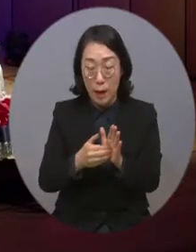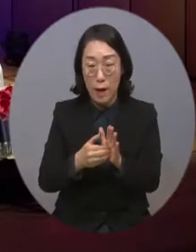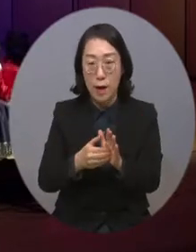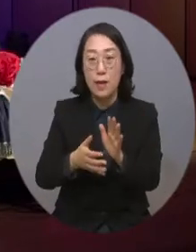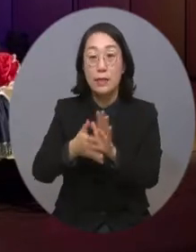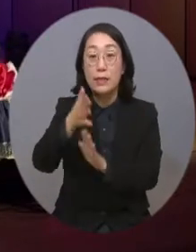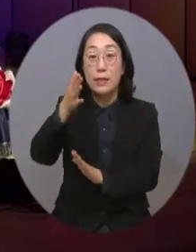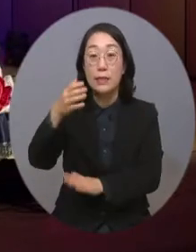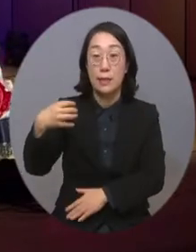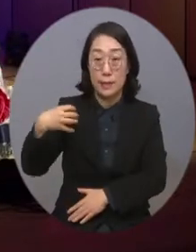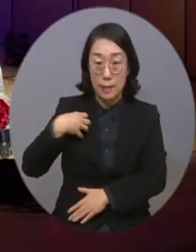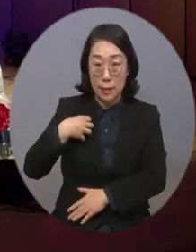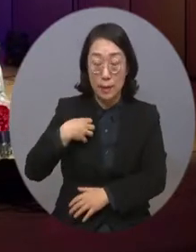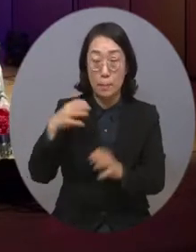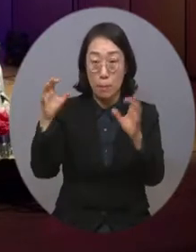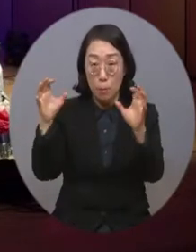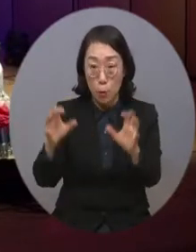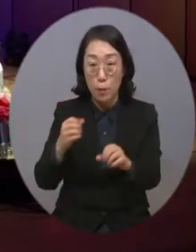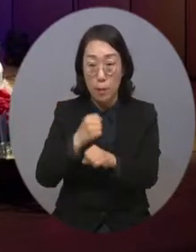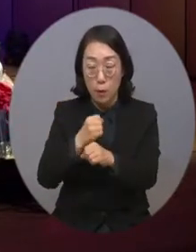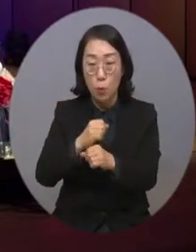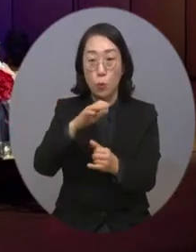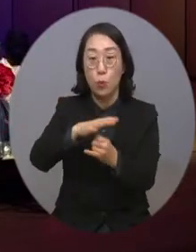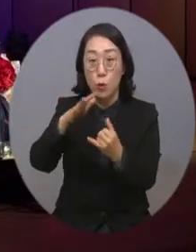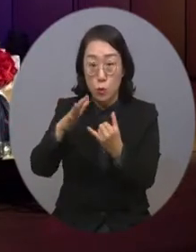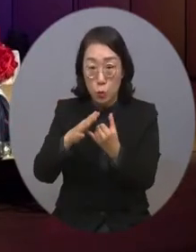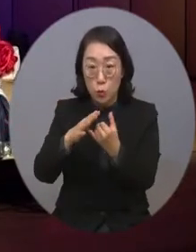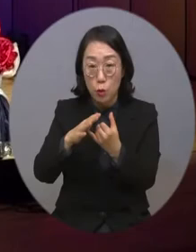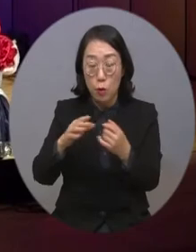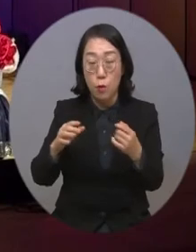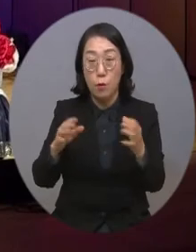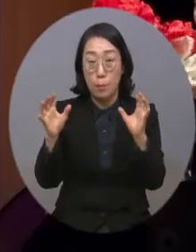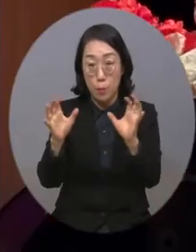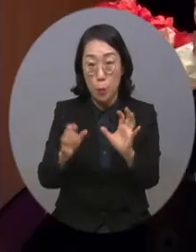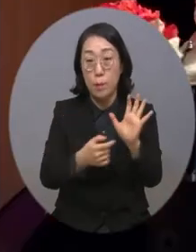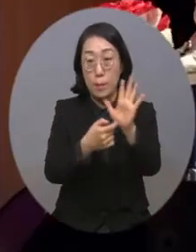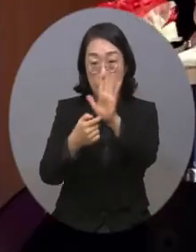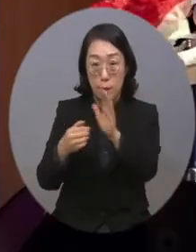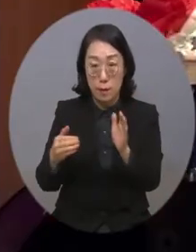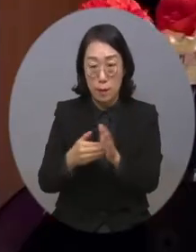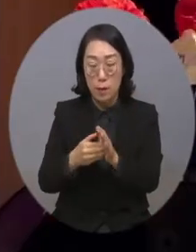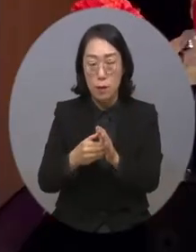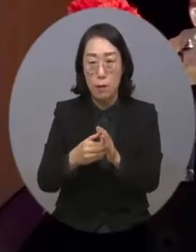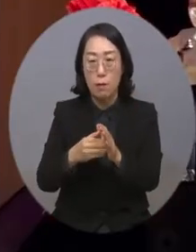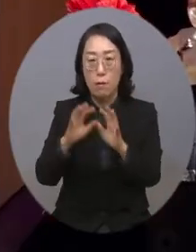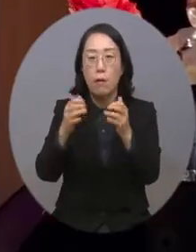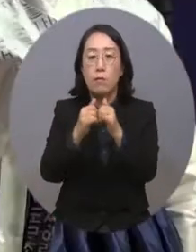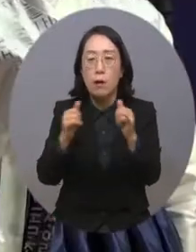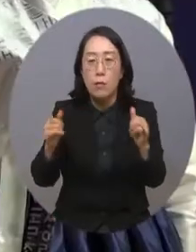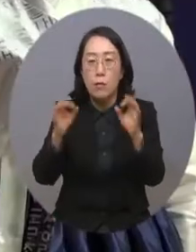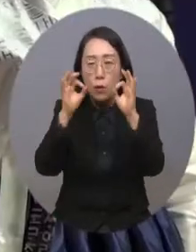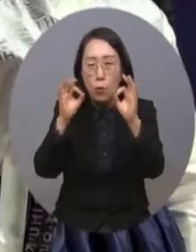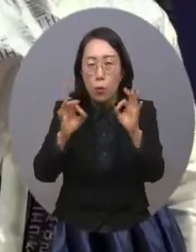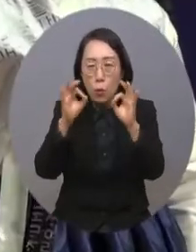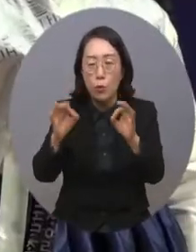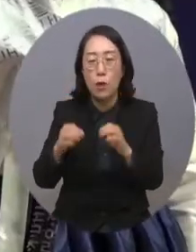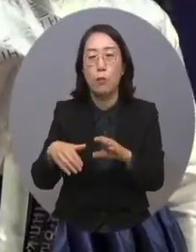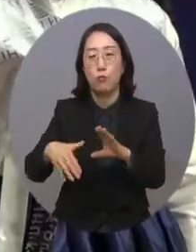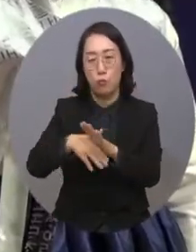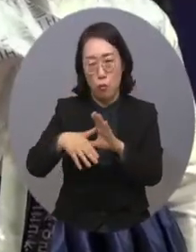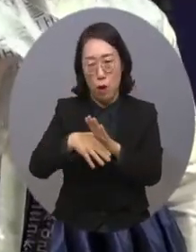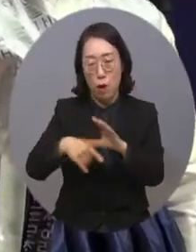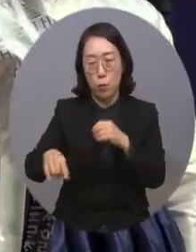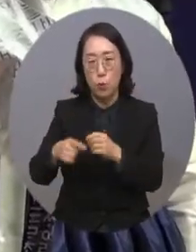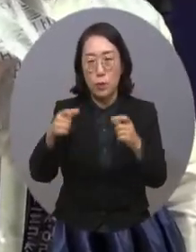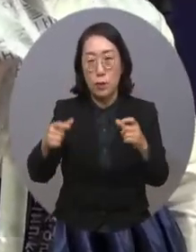보령 시립 소년 소녀 합창단 이 주관한 이번 정기 연주에는 시민의 정서함양과 지영 예술 합창 문화의